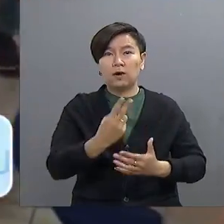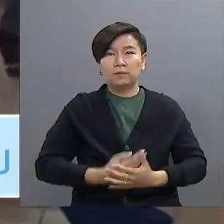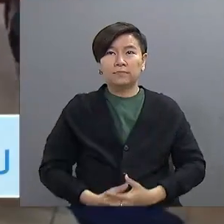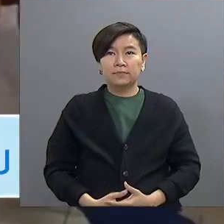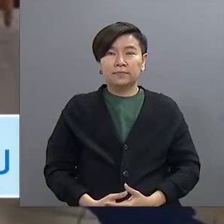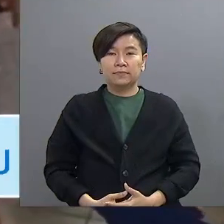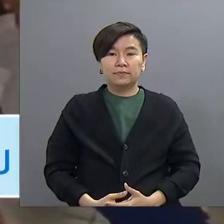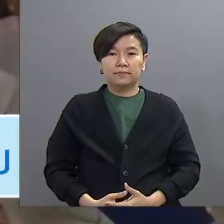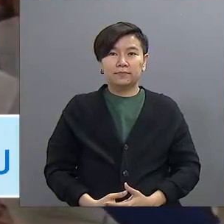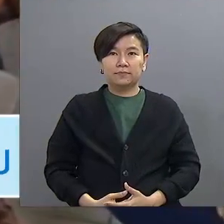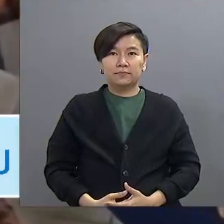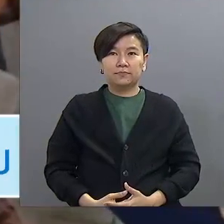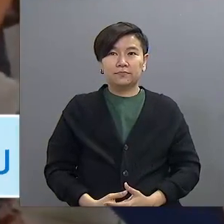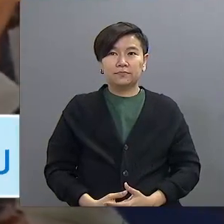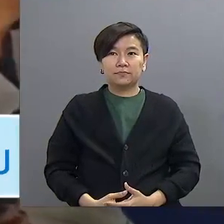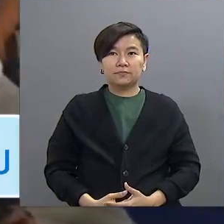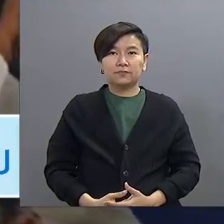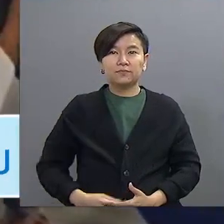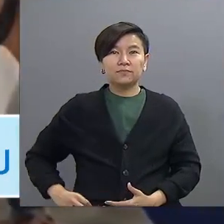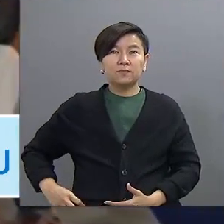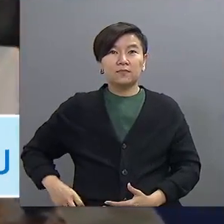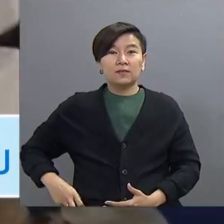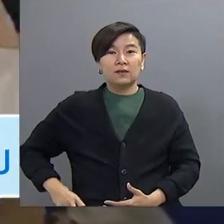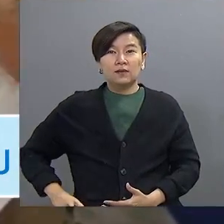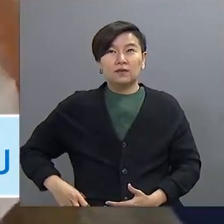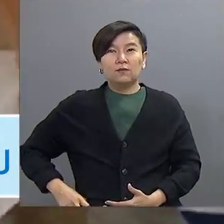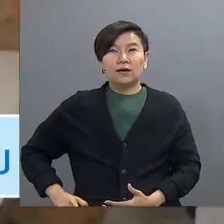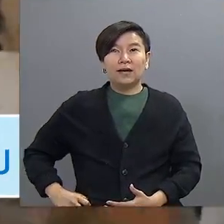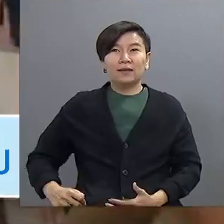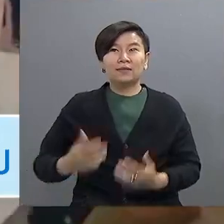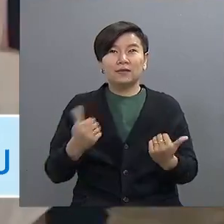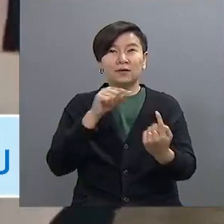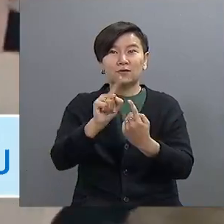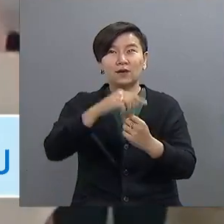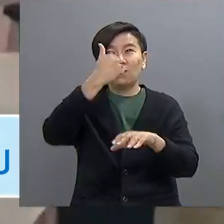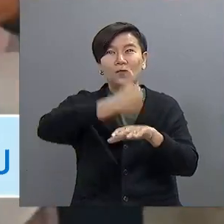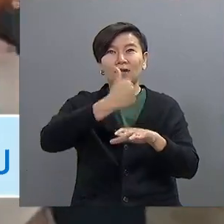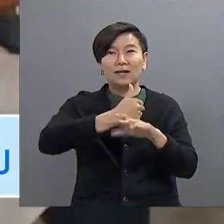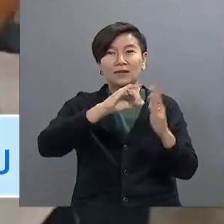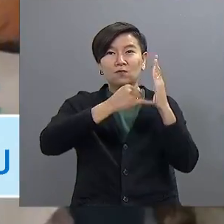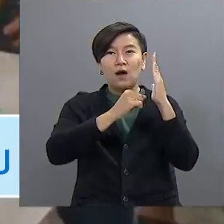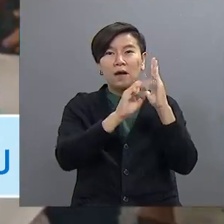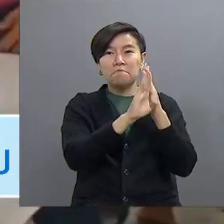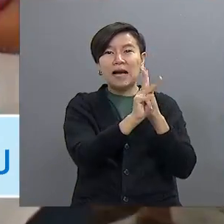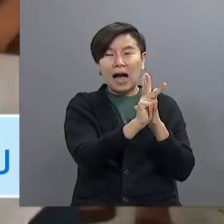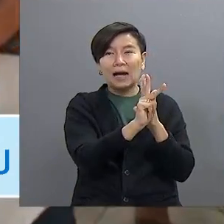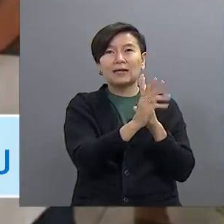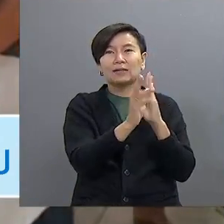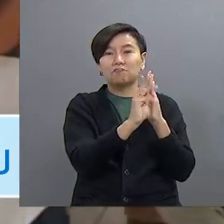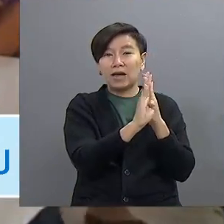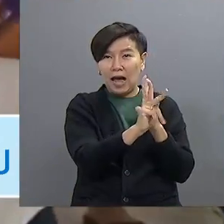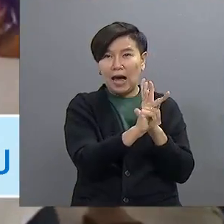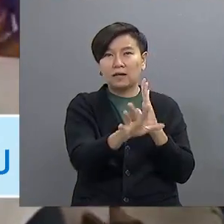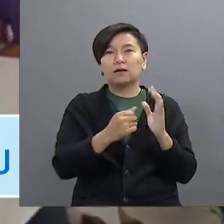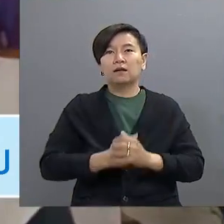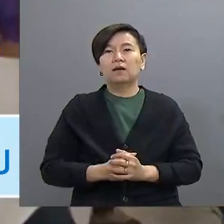สำนักงานเหล่ากาชาดจังหวัดค่ะโดยนายสนิทขาวสะอาดผู้ว่าราชการจังหวัดบึงกาฬและนายกเหล่ากาชาดจังหวัดบึงกาฬมอบหมาย